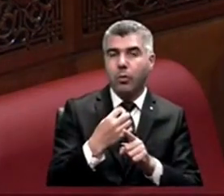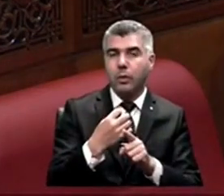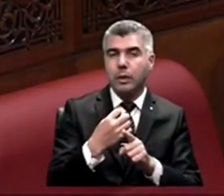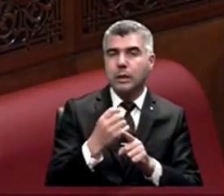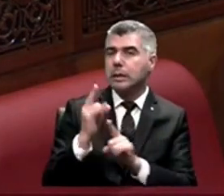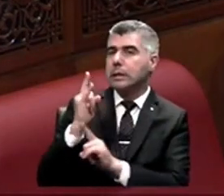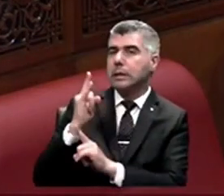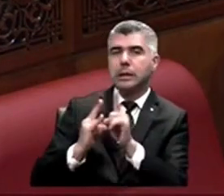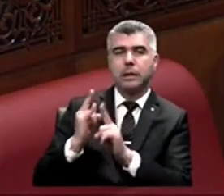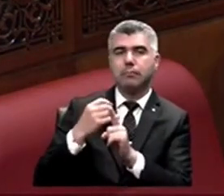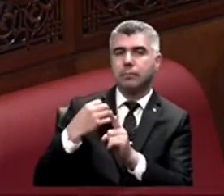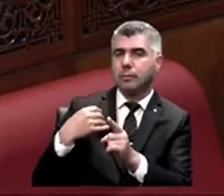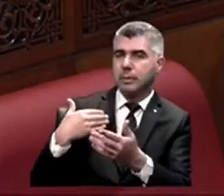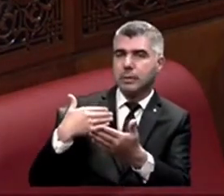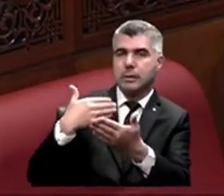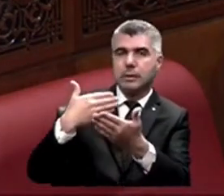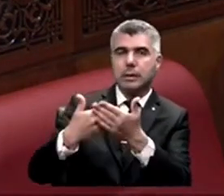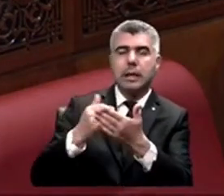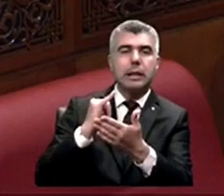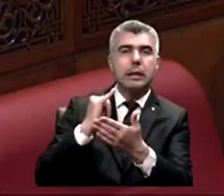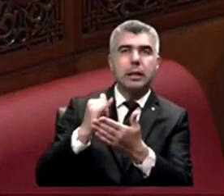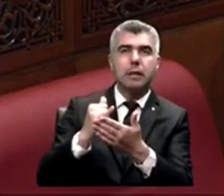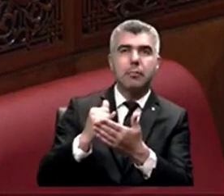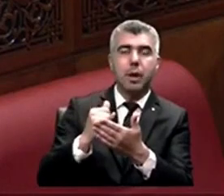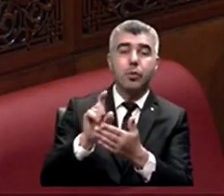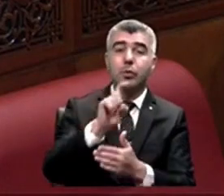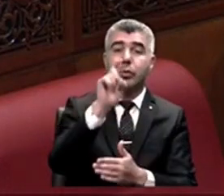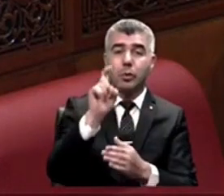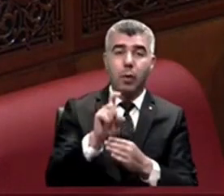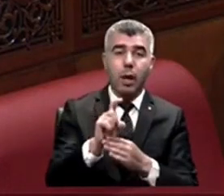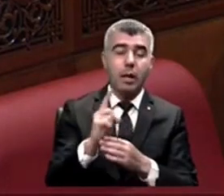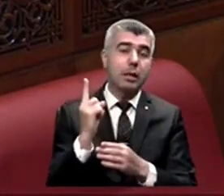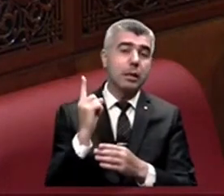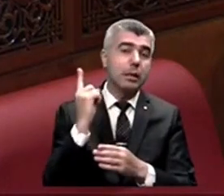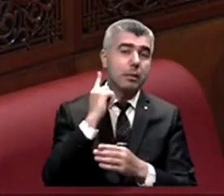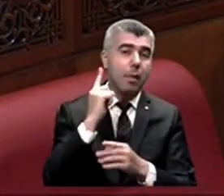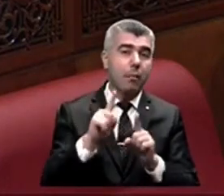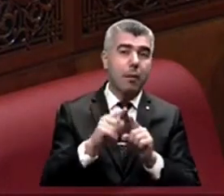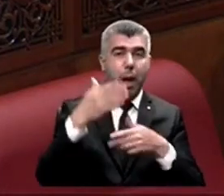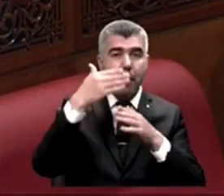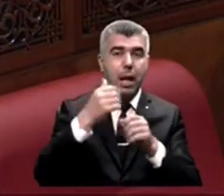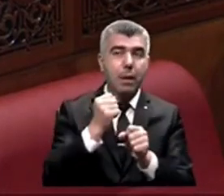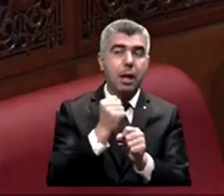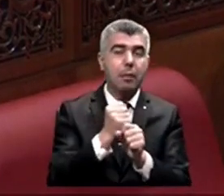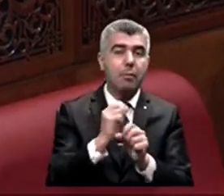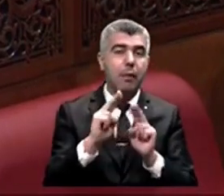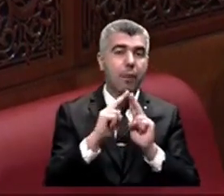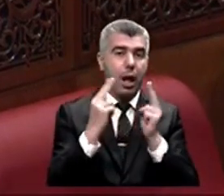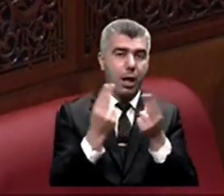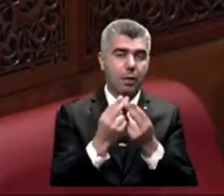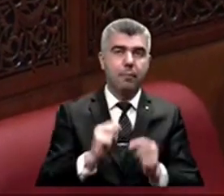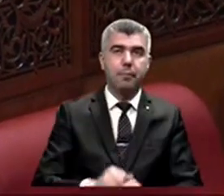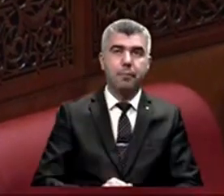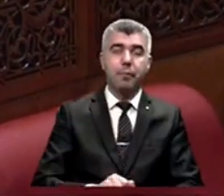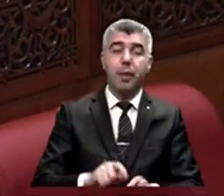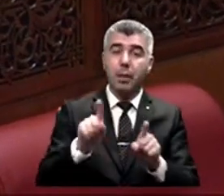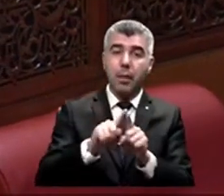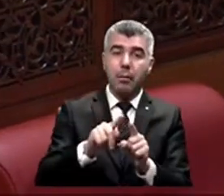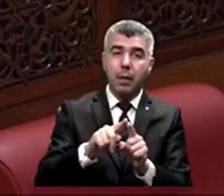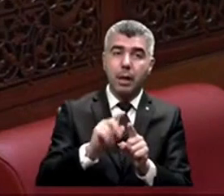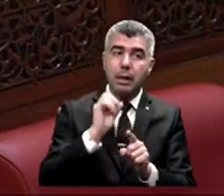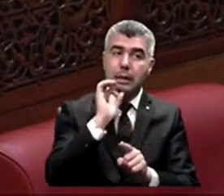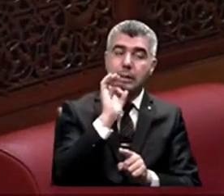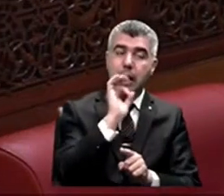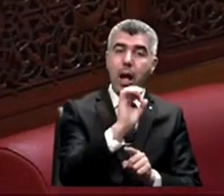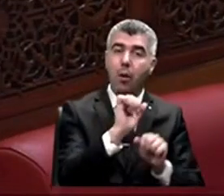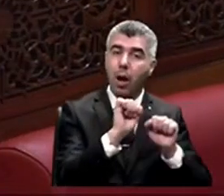لأن هذا السؤال غادي يسمعوه خوتنا في الخارج. قل لهم بأن المعتمد عليهم